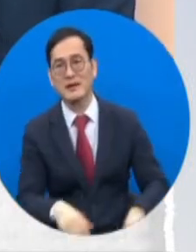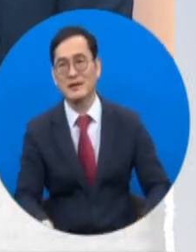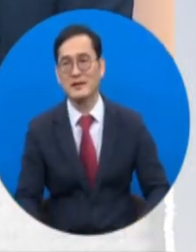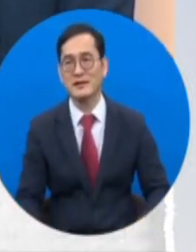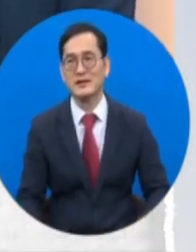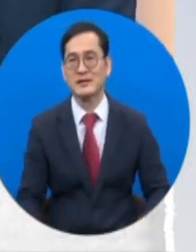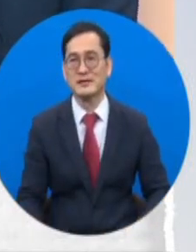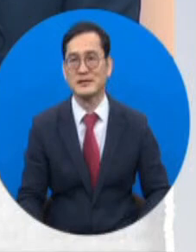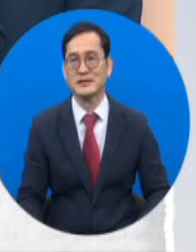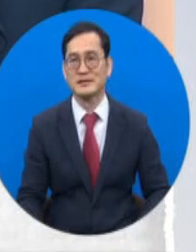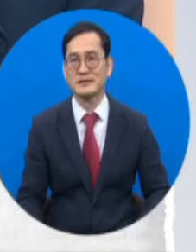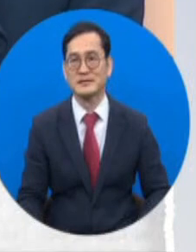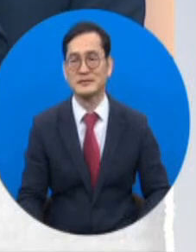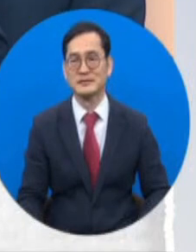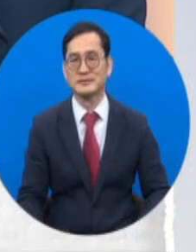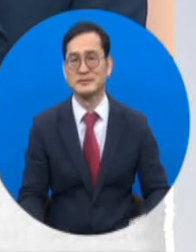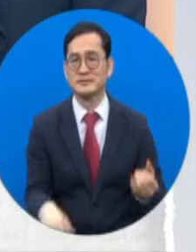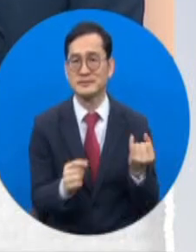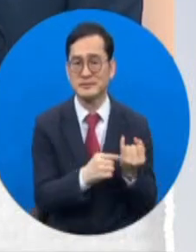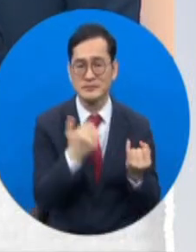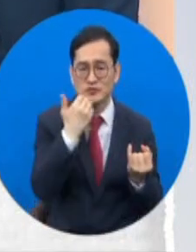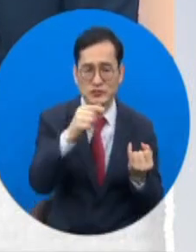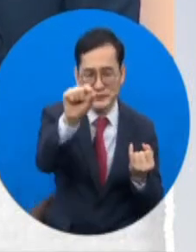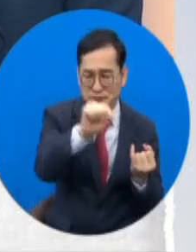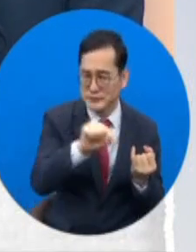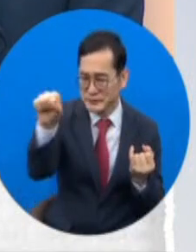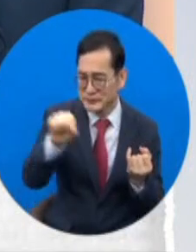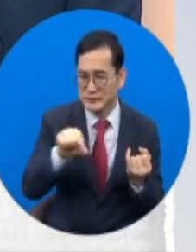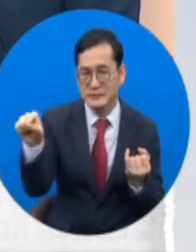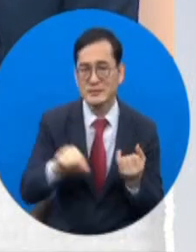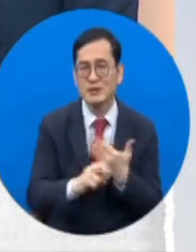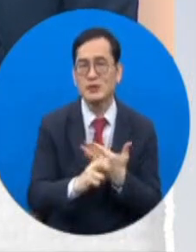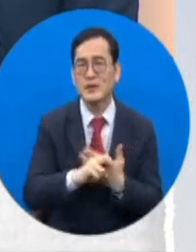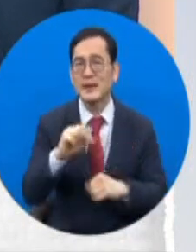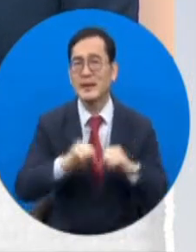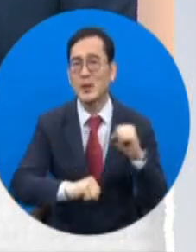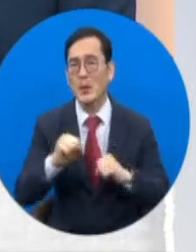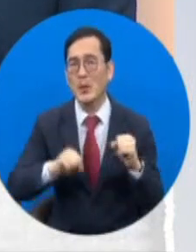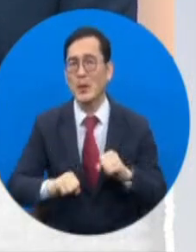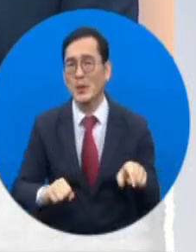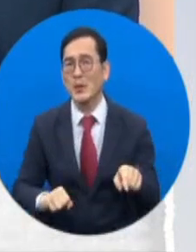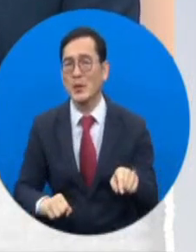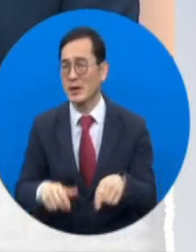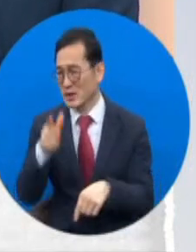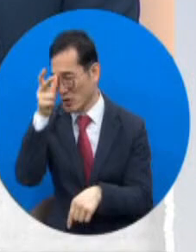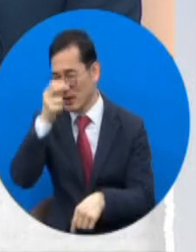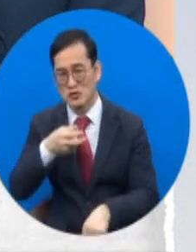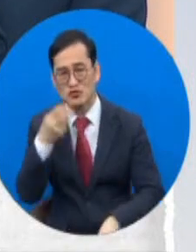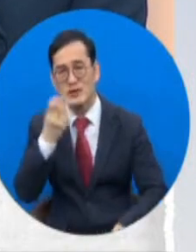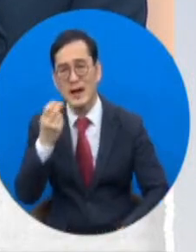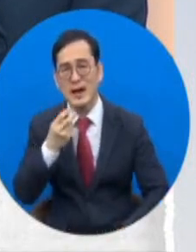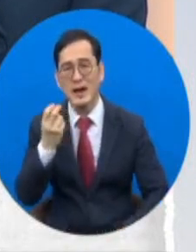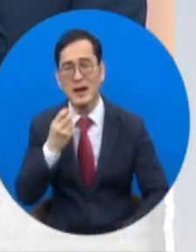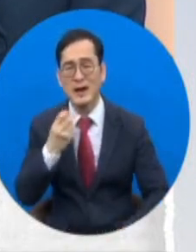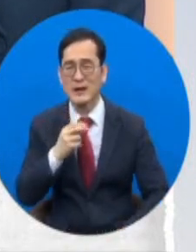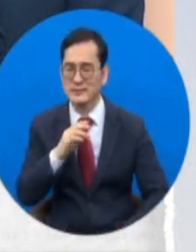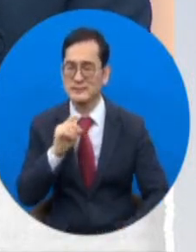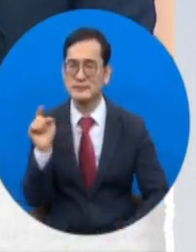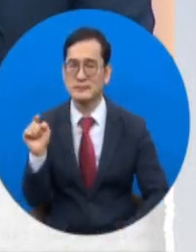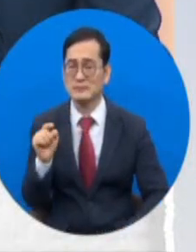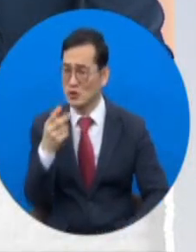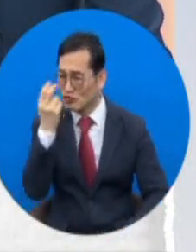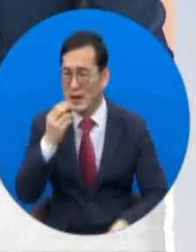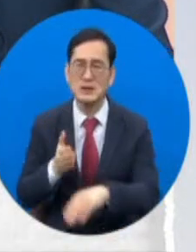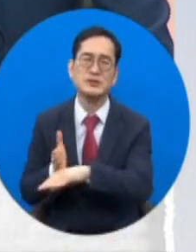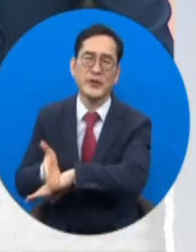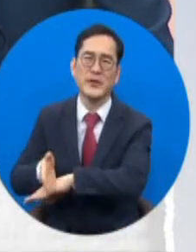심으려는 이러한 의혹을 지금 받고 있는 상황에서 어쩌면 좀 수사가 너무 늦지 않았나. 진작에 그 은수미 시장이